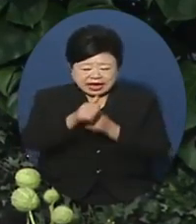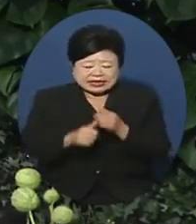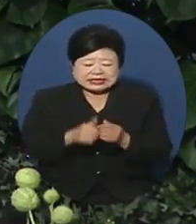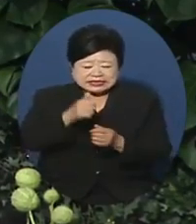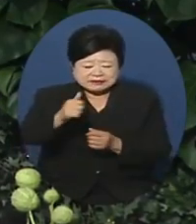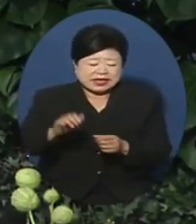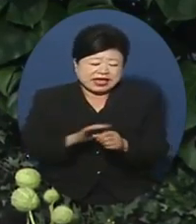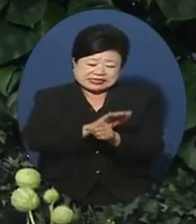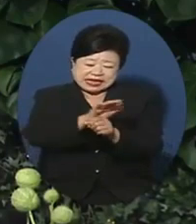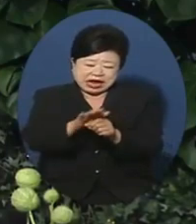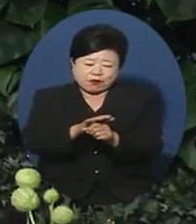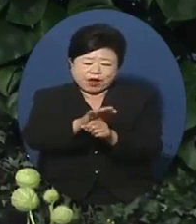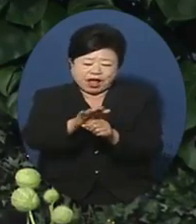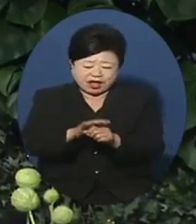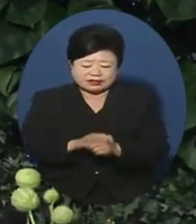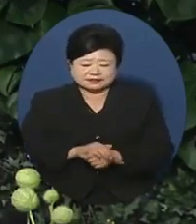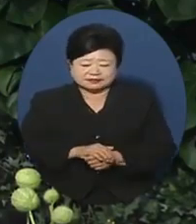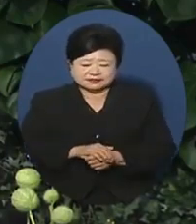하나님의 사랑과